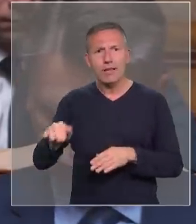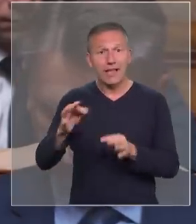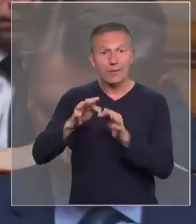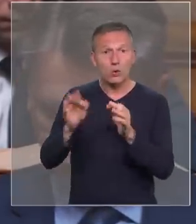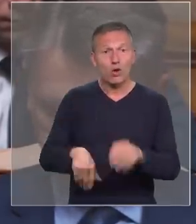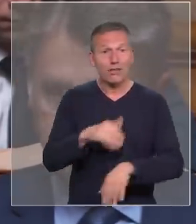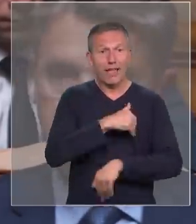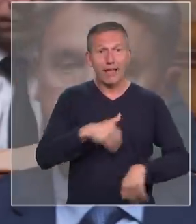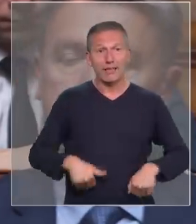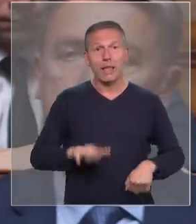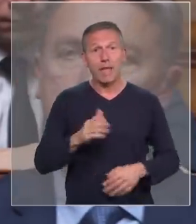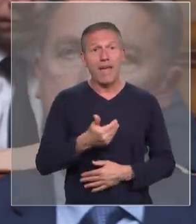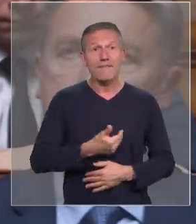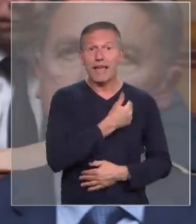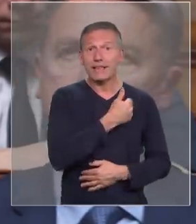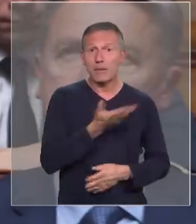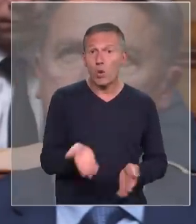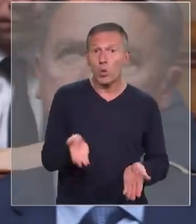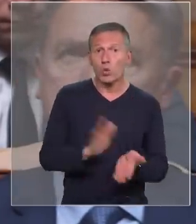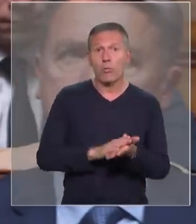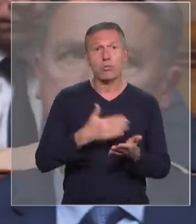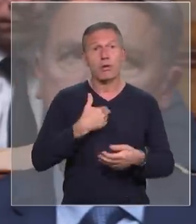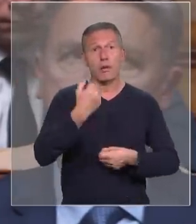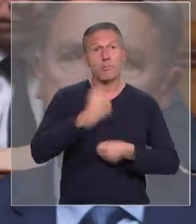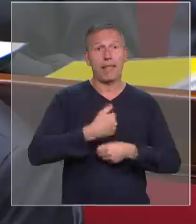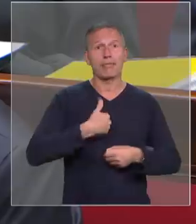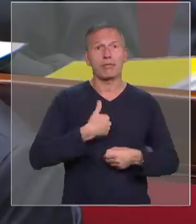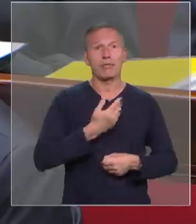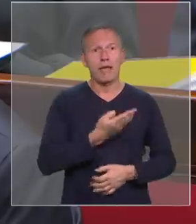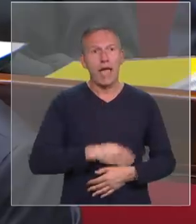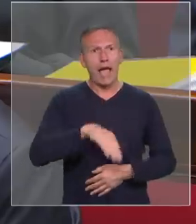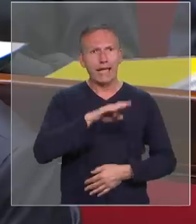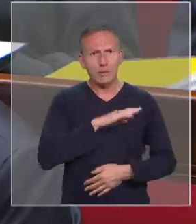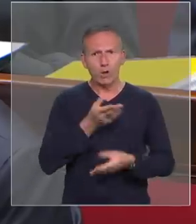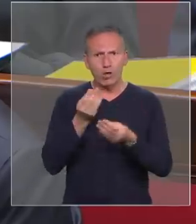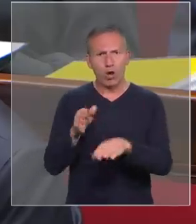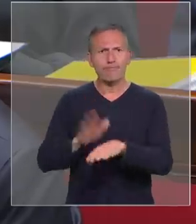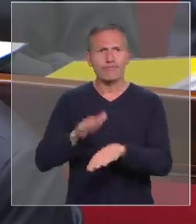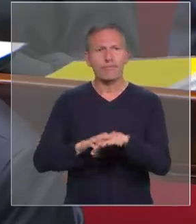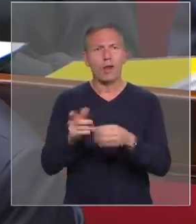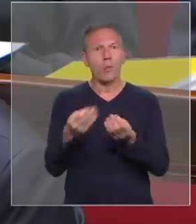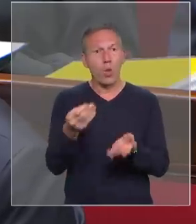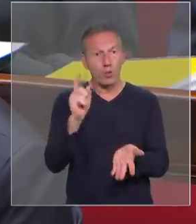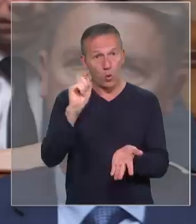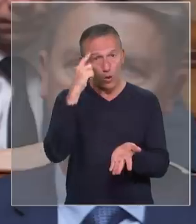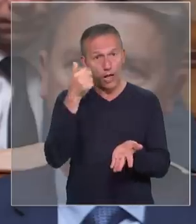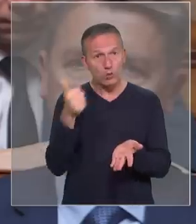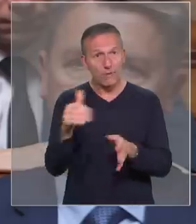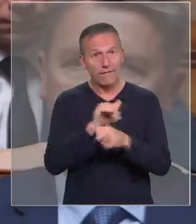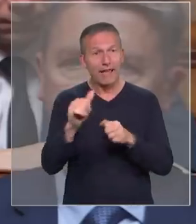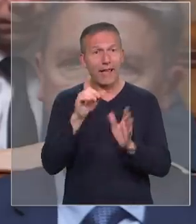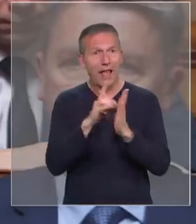recours. La victime subit alors la double peine. Responsabiliser, c'est faire prendre conscience au harceleur de son